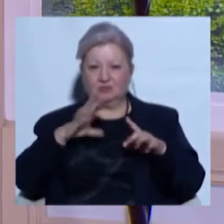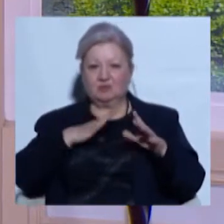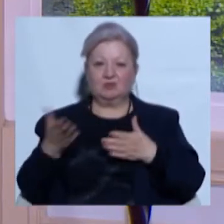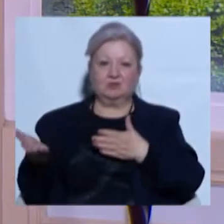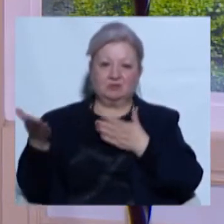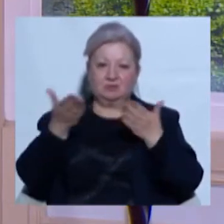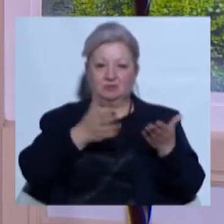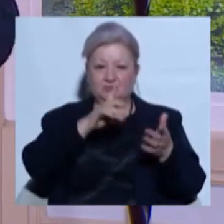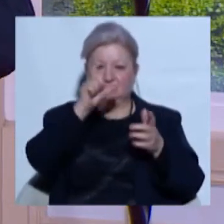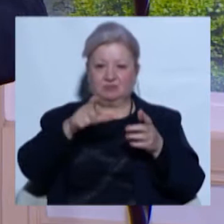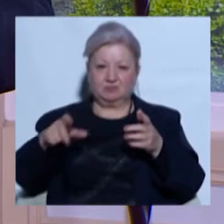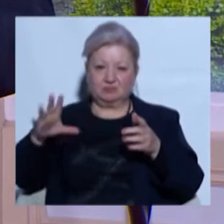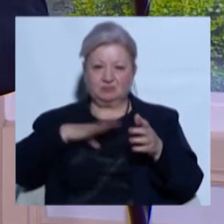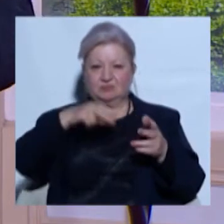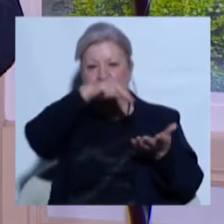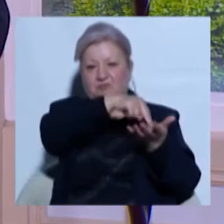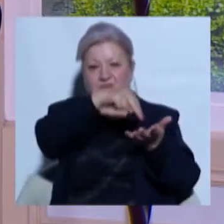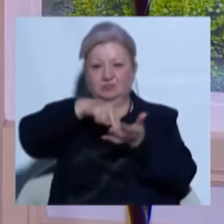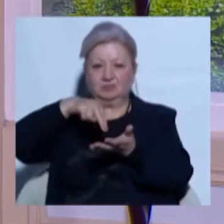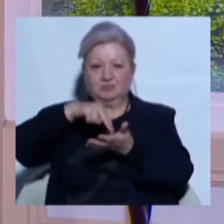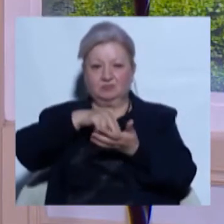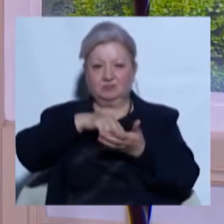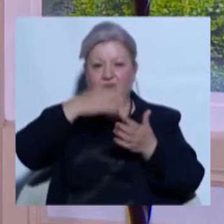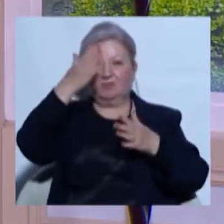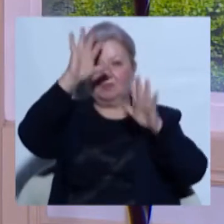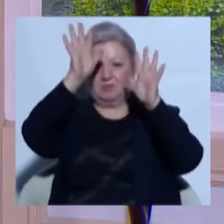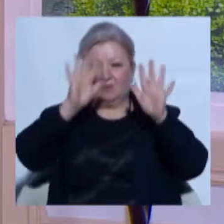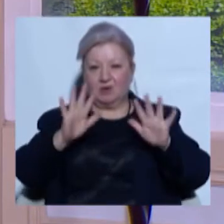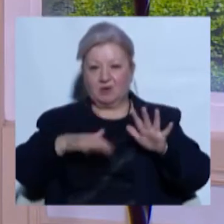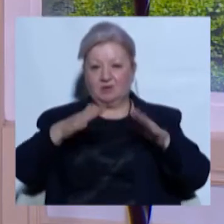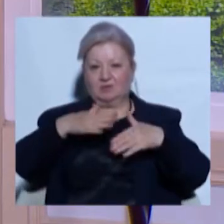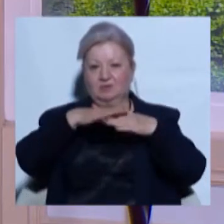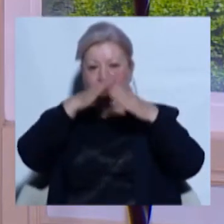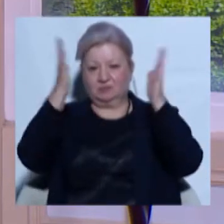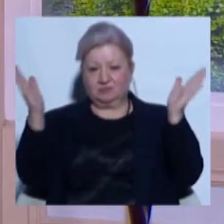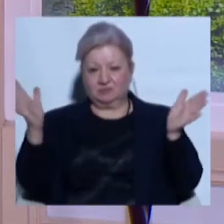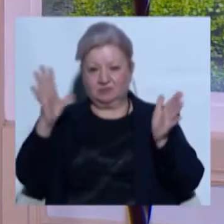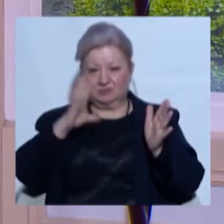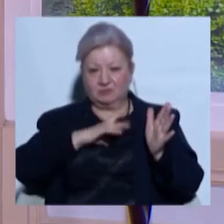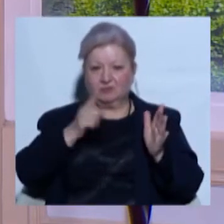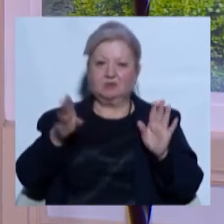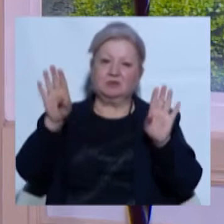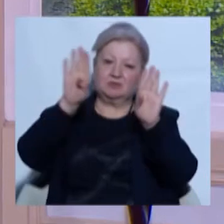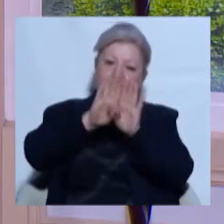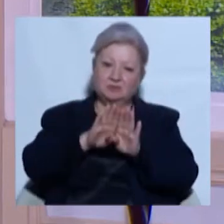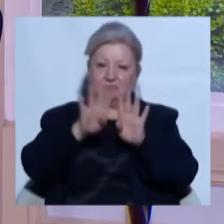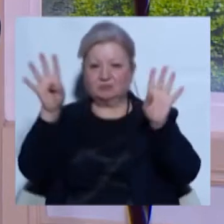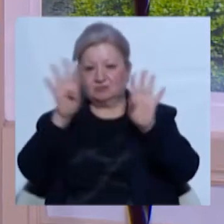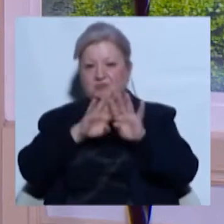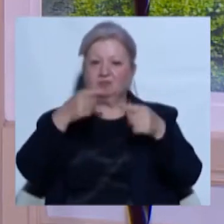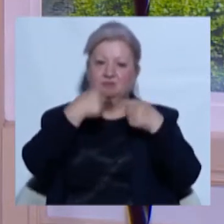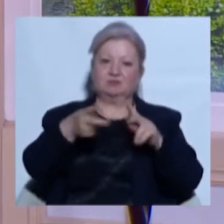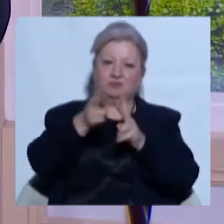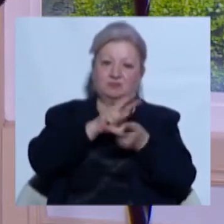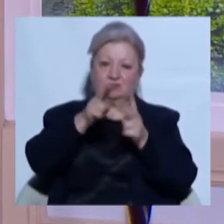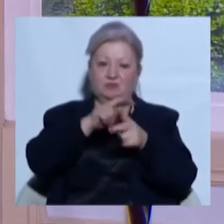მოწვეული ადამიანები დგებოდნენ, ფარდა აიწეოდა, გარკვეული პერიოდის შემდეგ დაიხურებოდა და შემდეგ სხვა სცენა